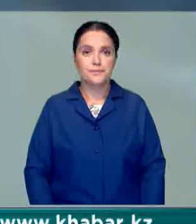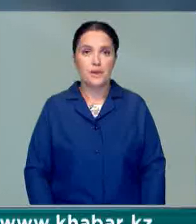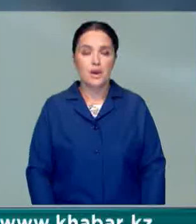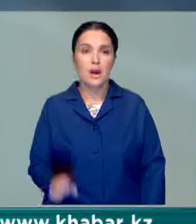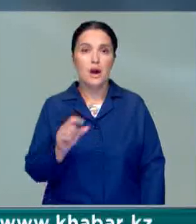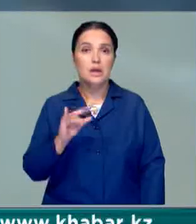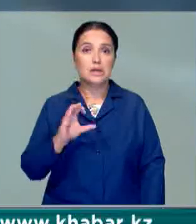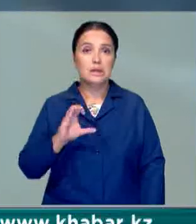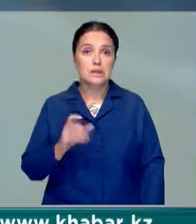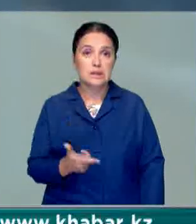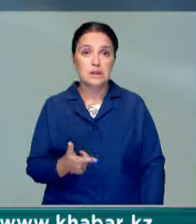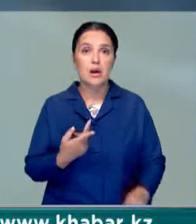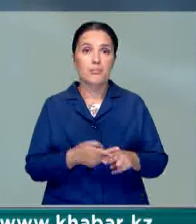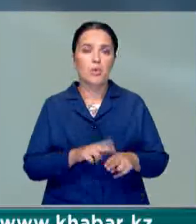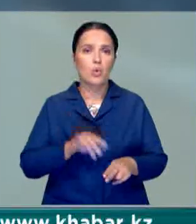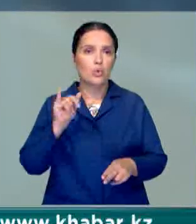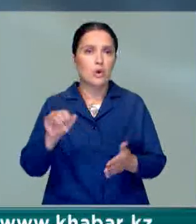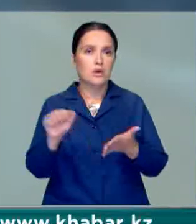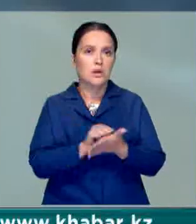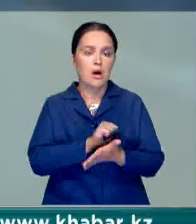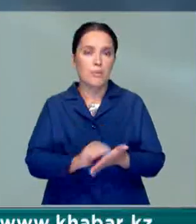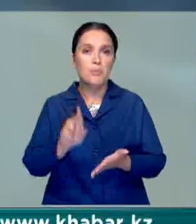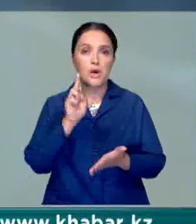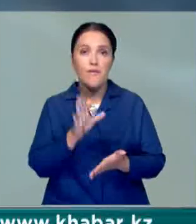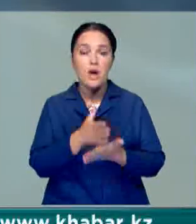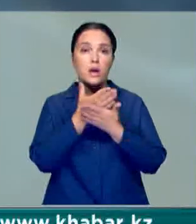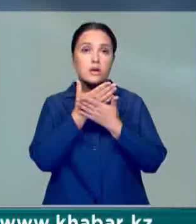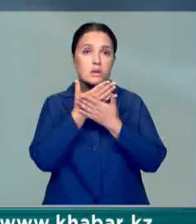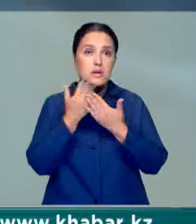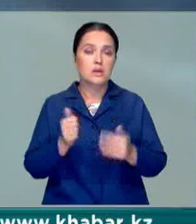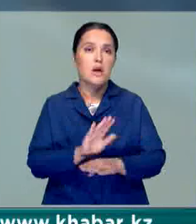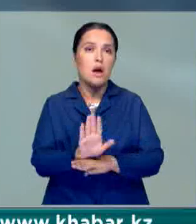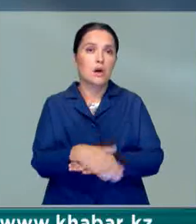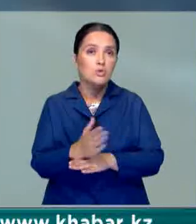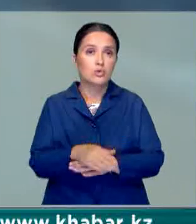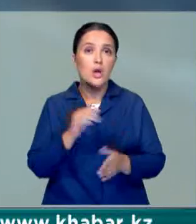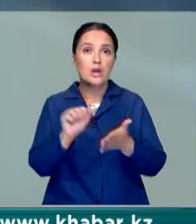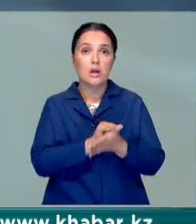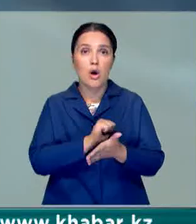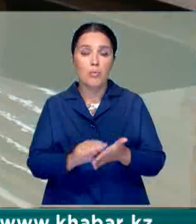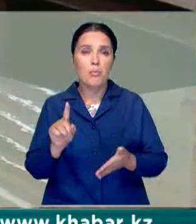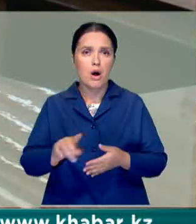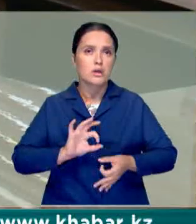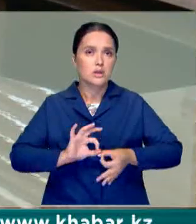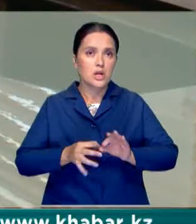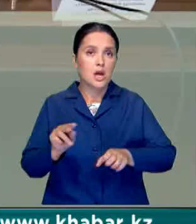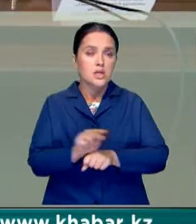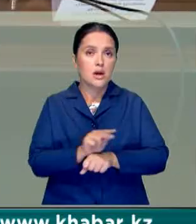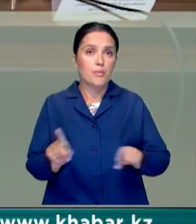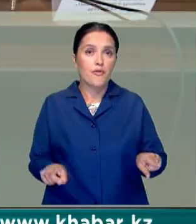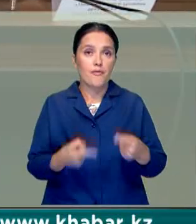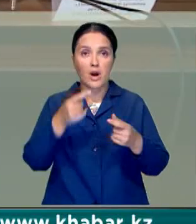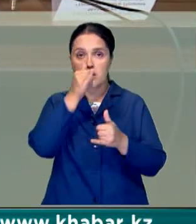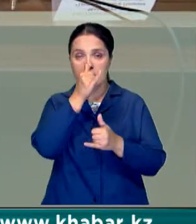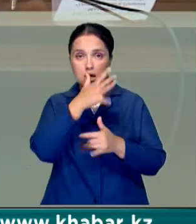Сотни жителей Арыси вовремя не узаконили свою недвижимость. Отсутствие документов осложняет ремонтно-восстановительные работы, сообщил